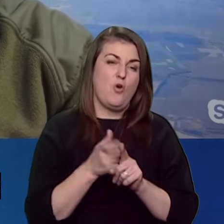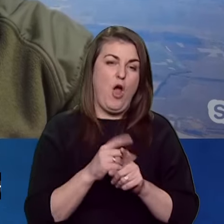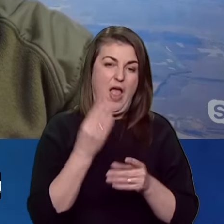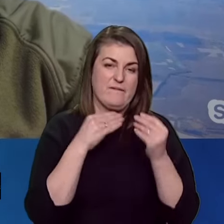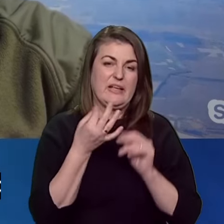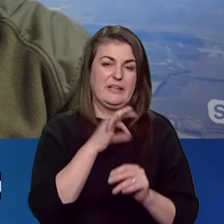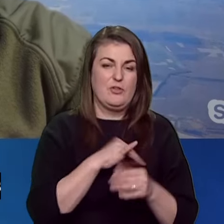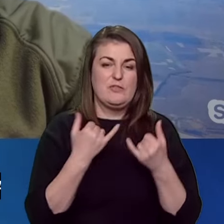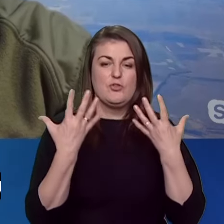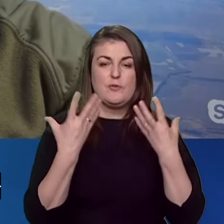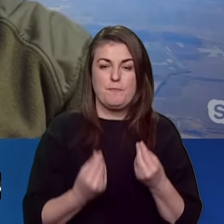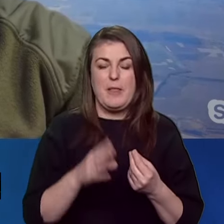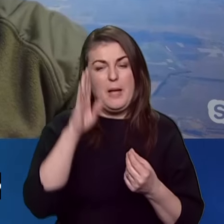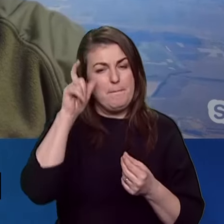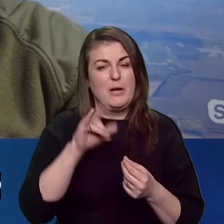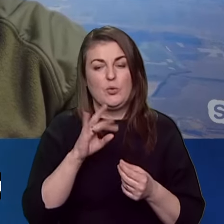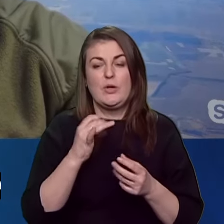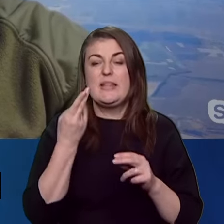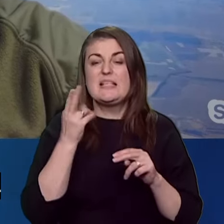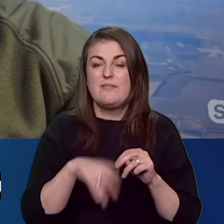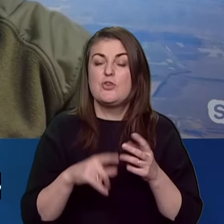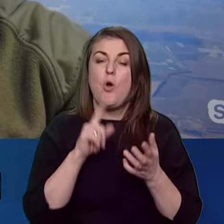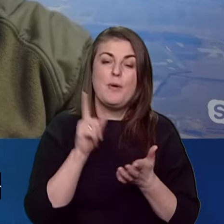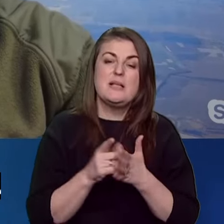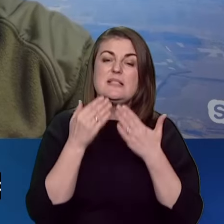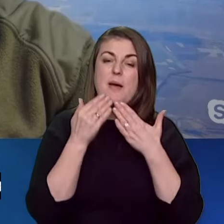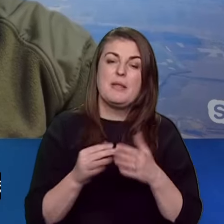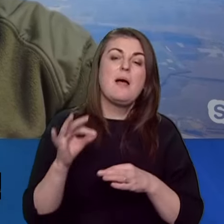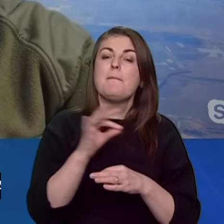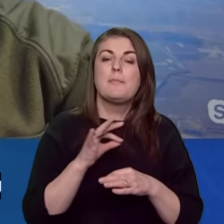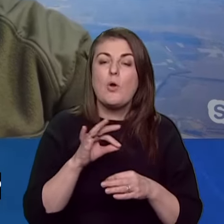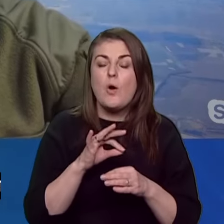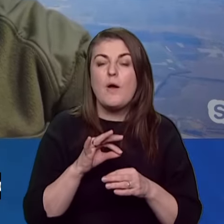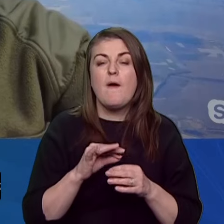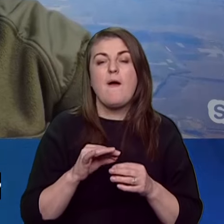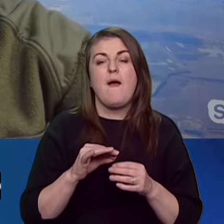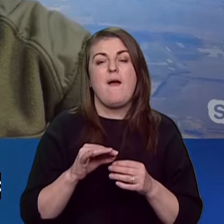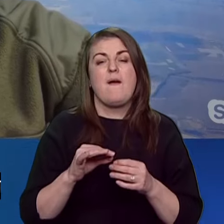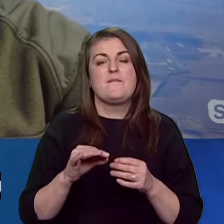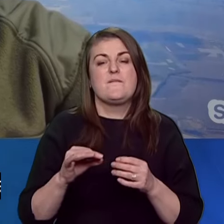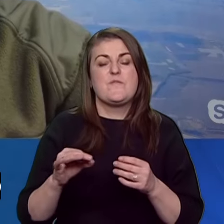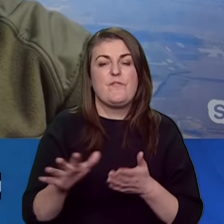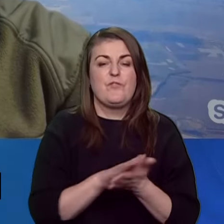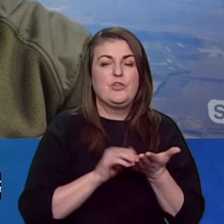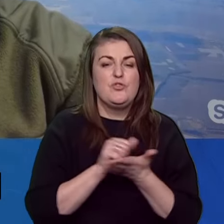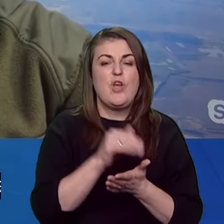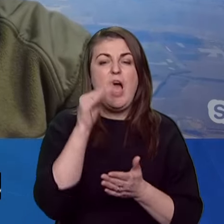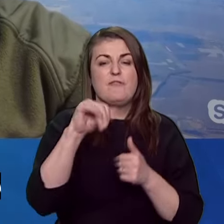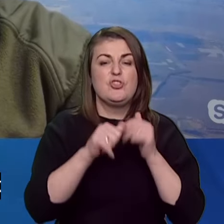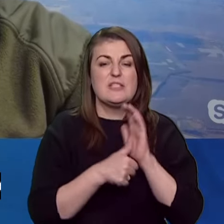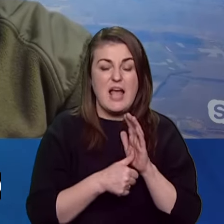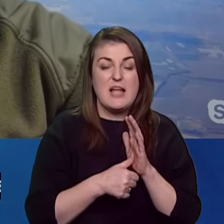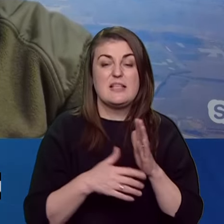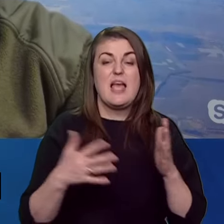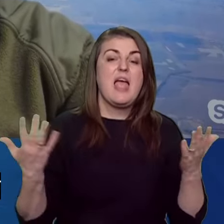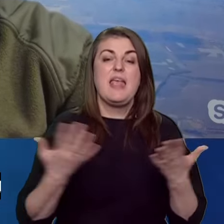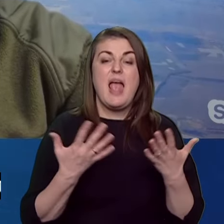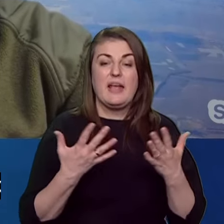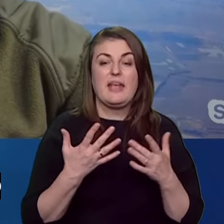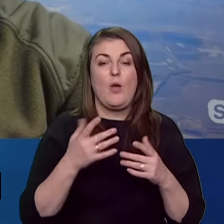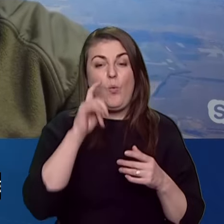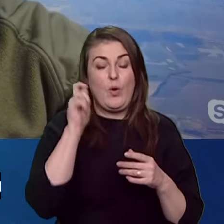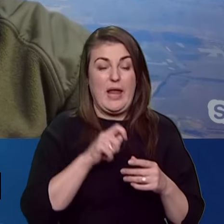ефективно на сьогоднішній день. Пане Юрію, і на завершення обов'язково вас запитаю про винищувач F-16, які українські пілоти опановують у